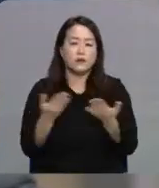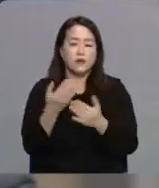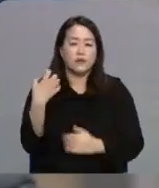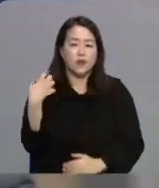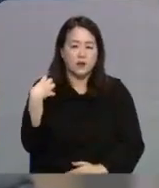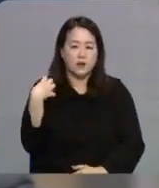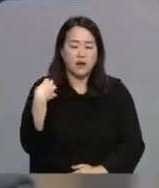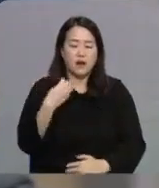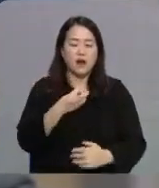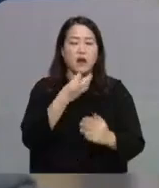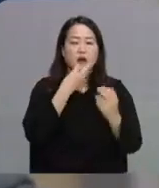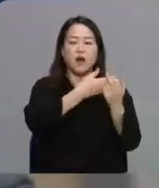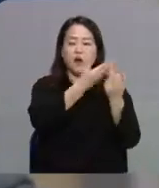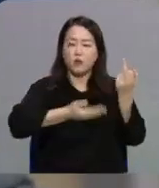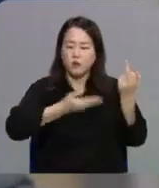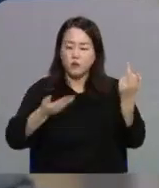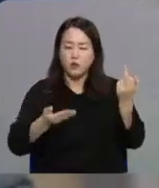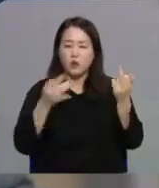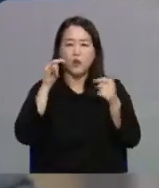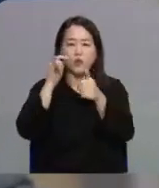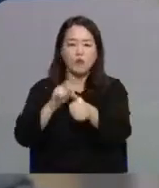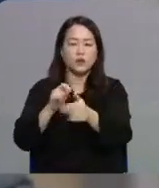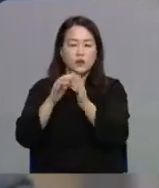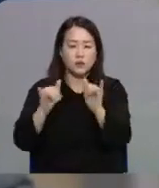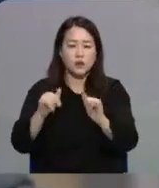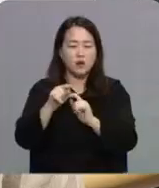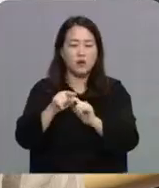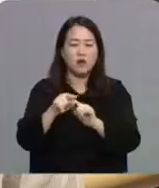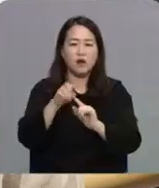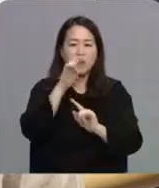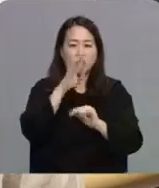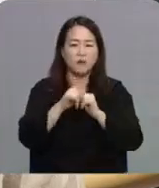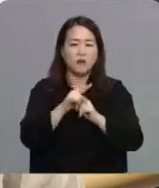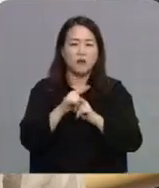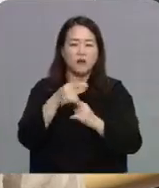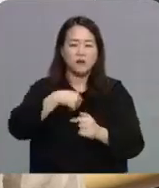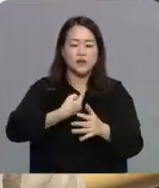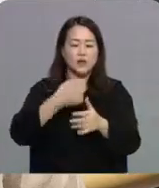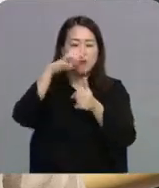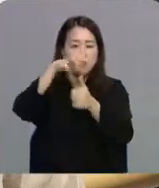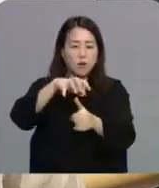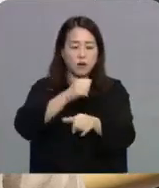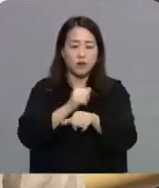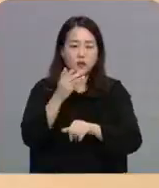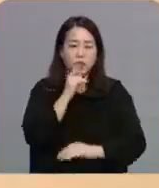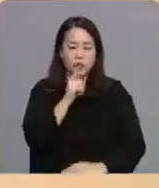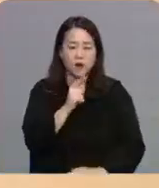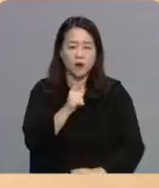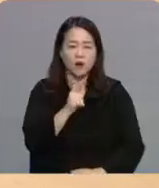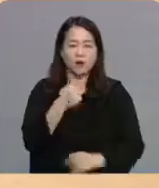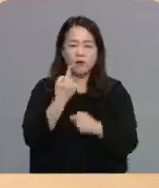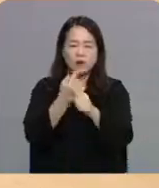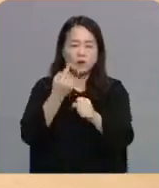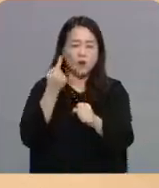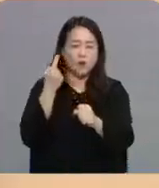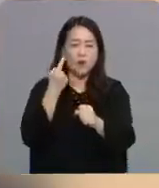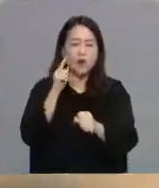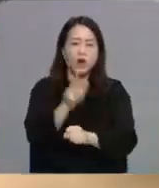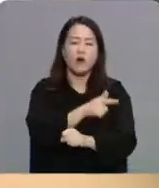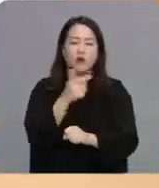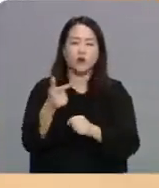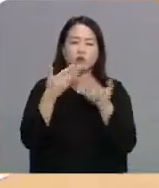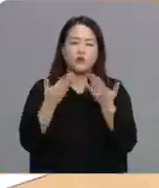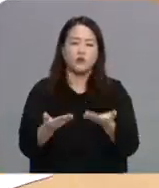강원도 가신다고요? 강원도 안 되세요. 자가격리 하셔야 되고요. 지난 한 해 단 하루도 휴가를 가지 못한 봉주 씨의